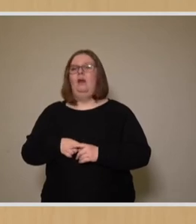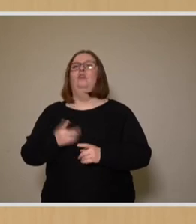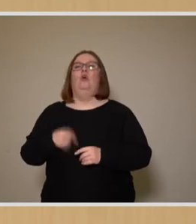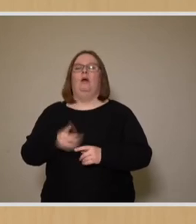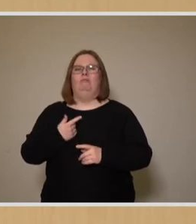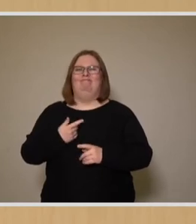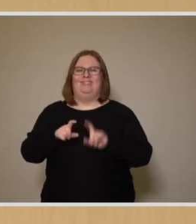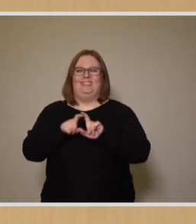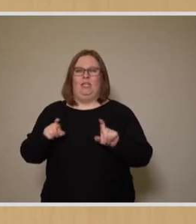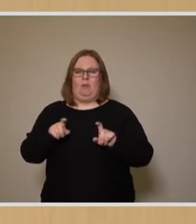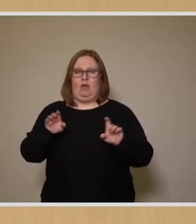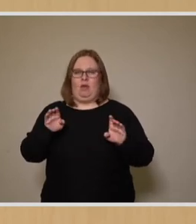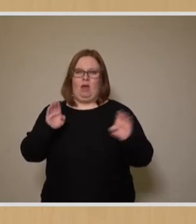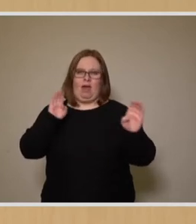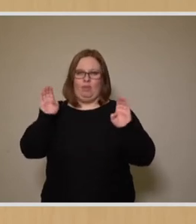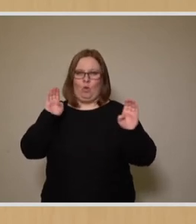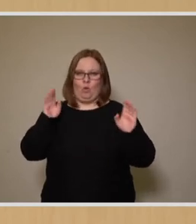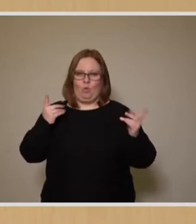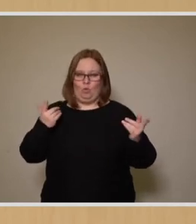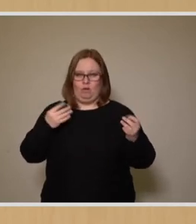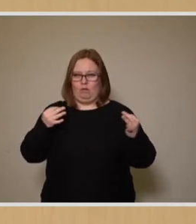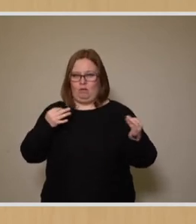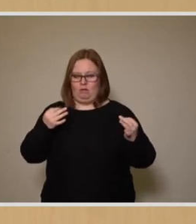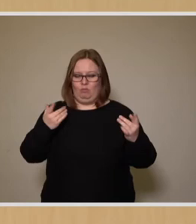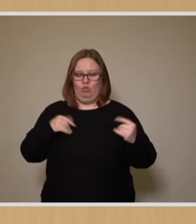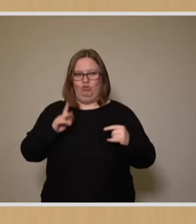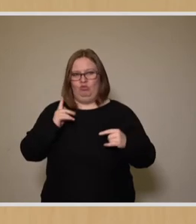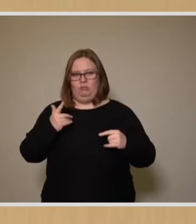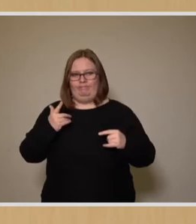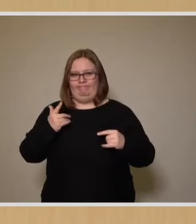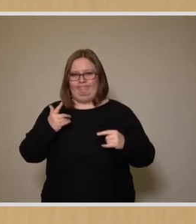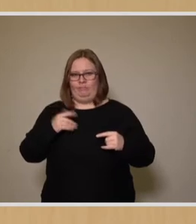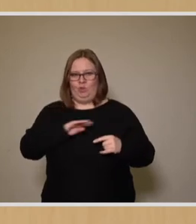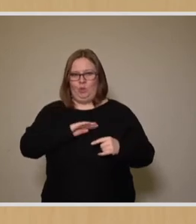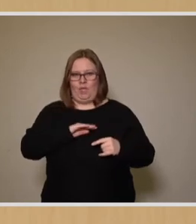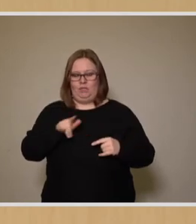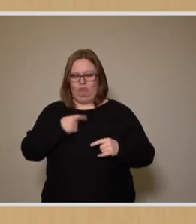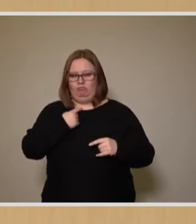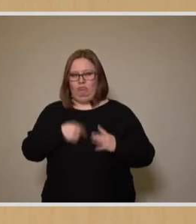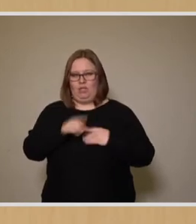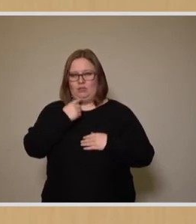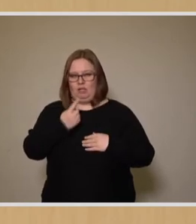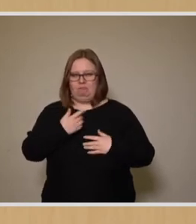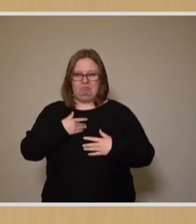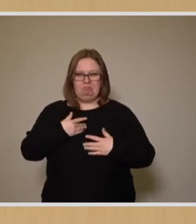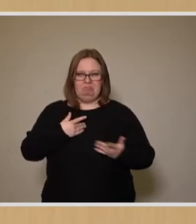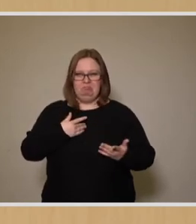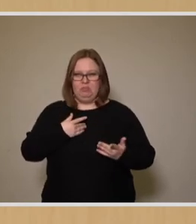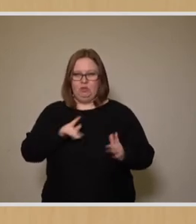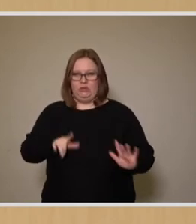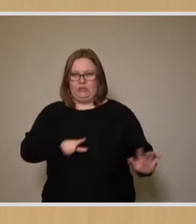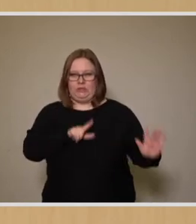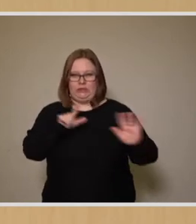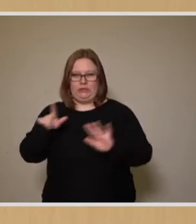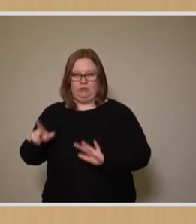Thema Anhörung. Kollege Löser hat ja dann doch noch ein paar Worte mehr dazu gesagt. Das Thema zieht sich bei mir jetzt auch seit 7 Jahren durch